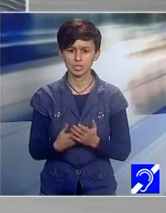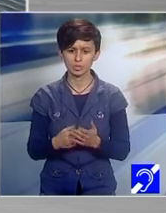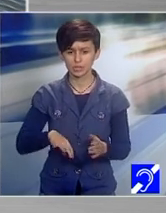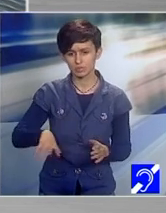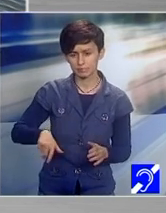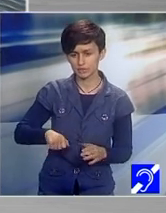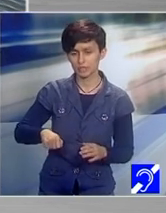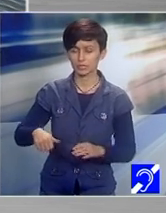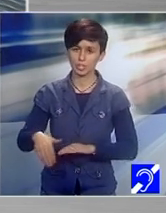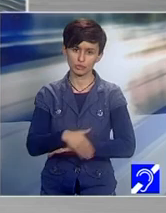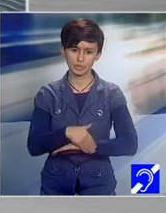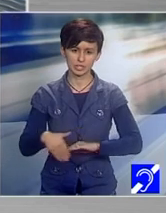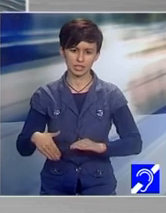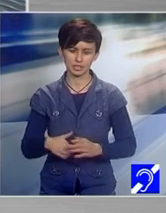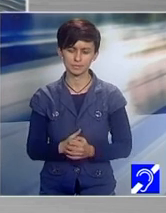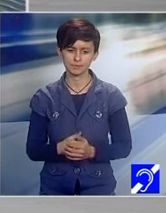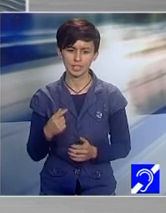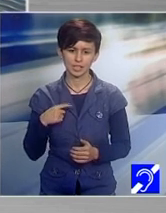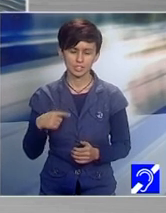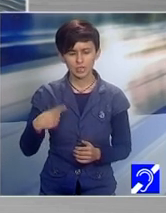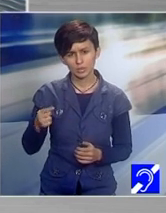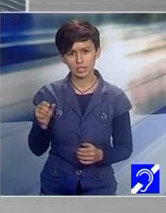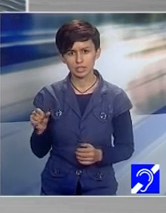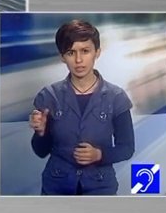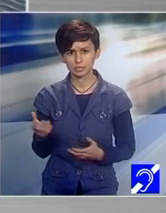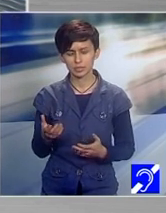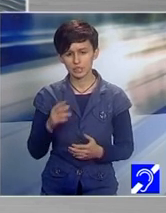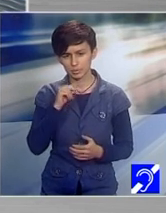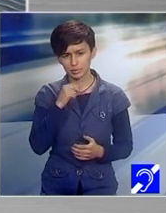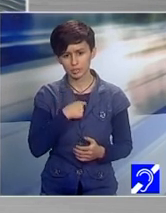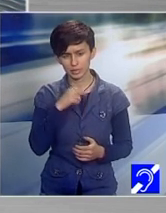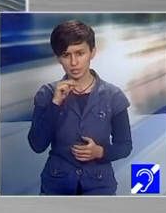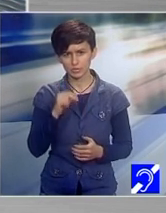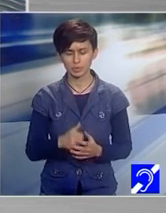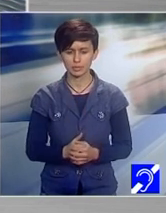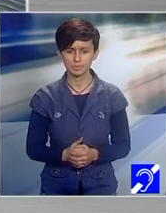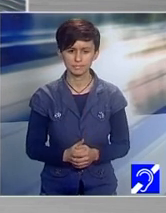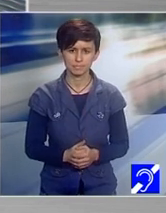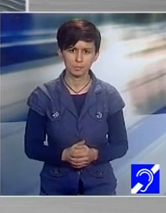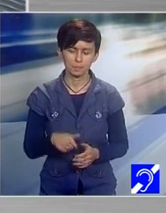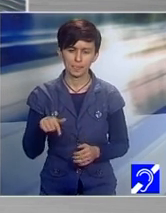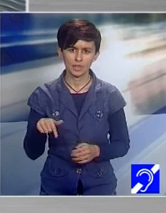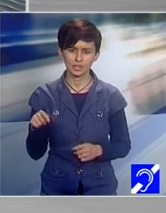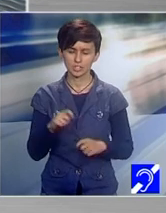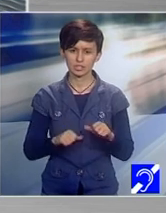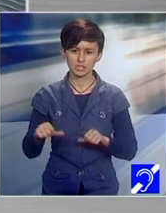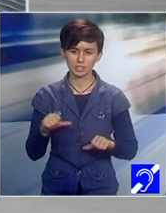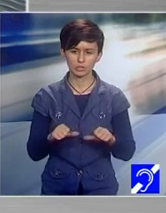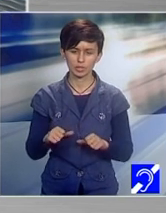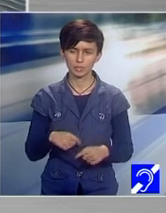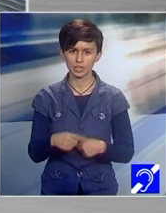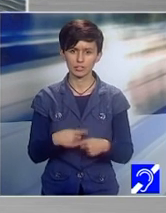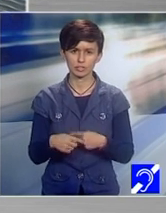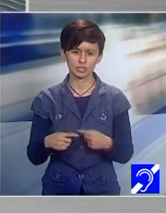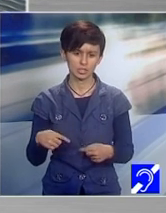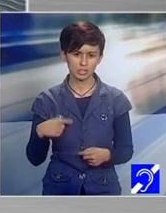stradă. Da, este un alt subiect pe care îl putem aborda. Mai în glumă, mai serios, în această toamnă să știți că a funcționat și un alt